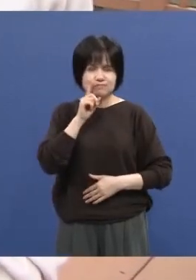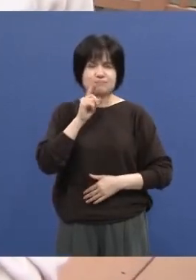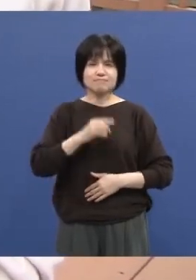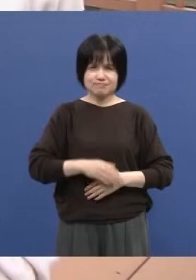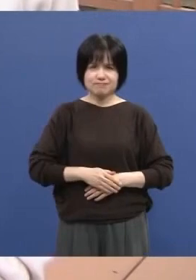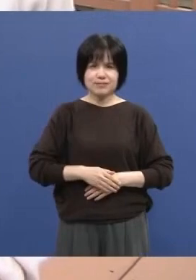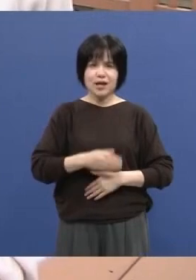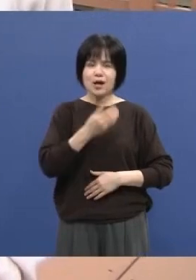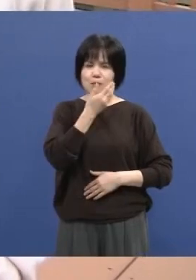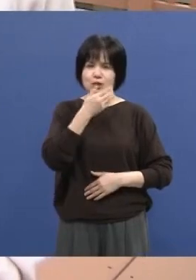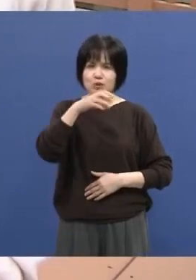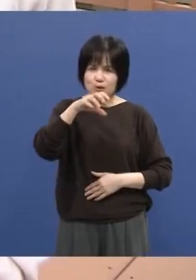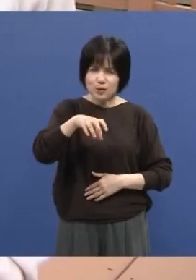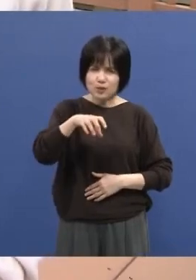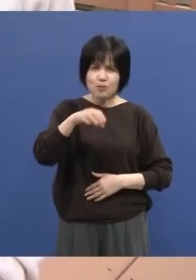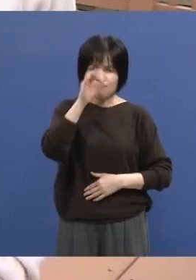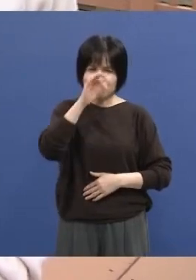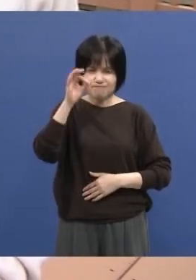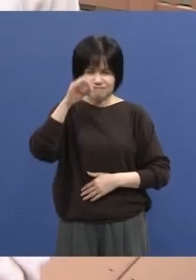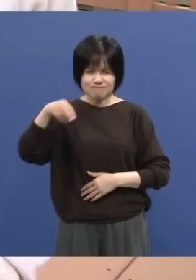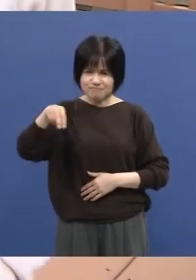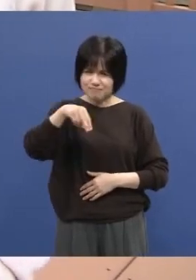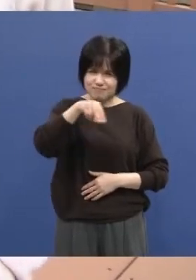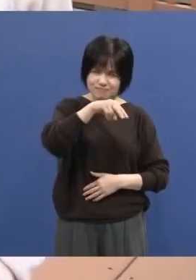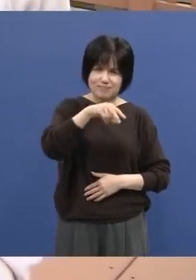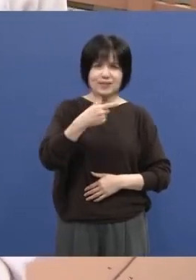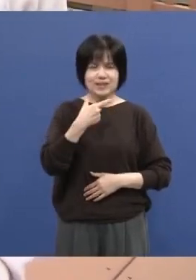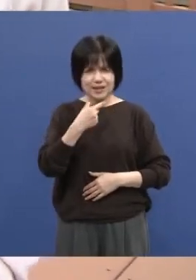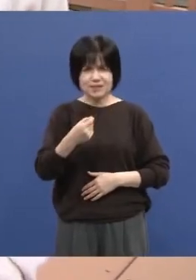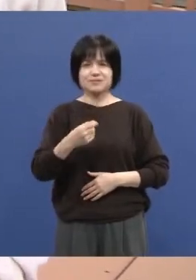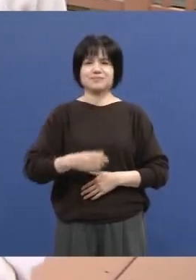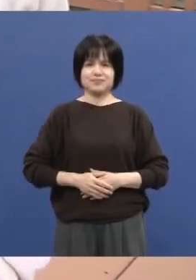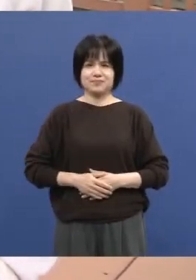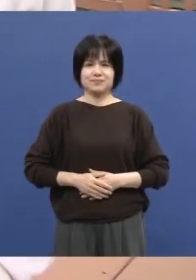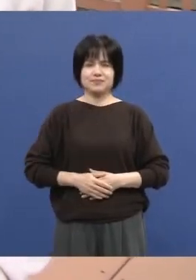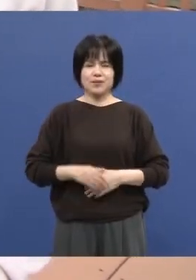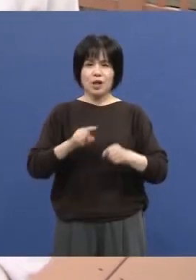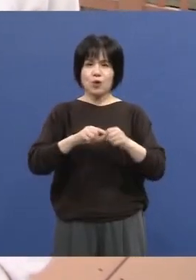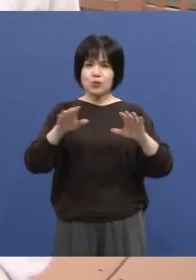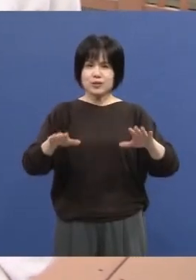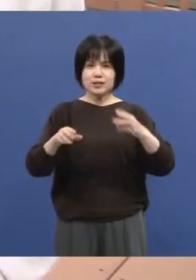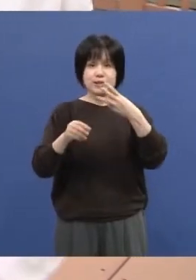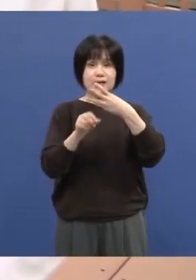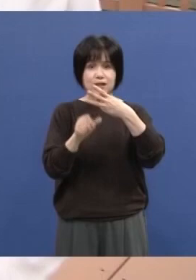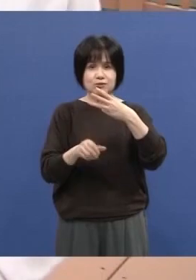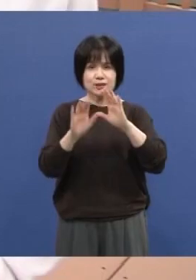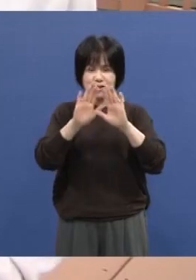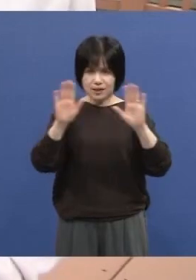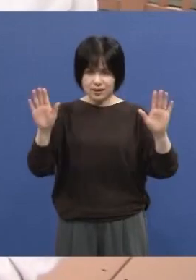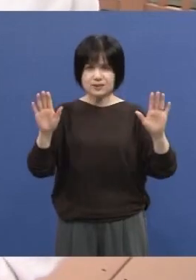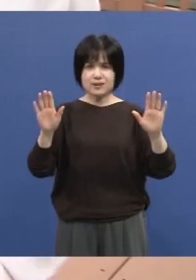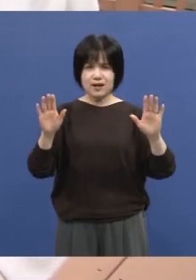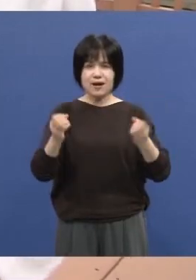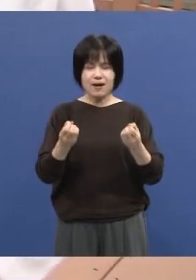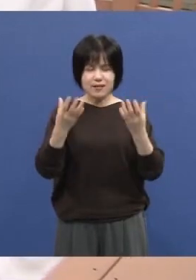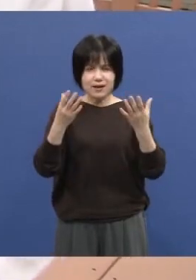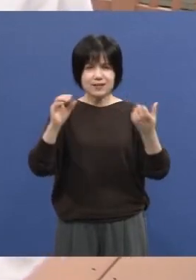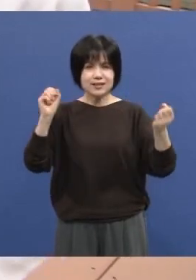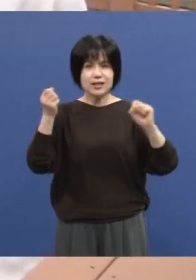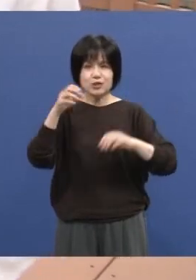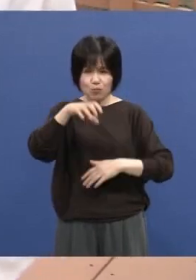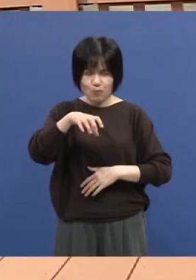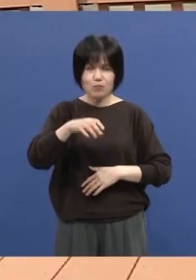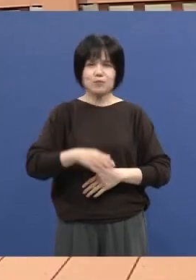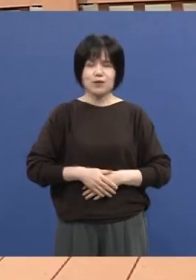でポイントとなるスポットの一部を巡って散策していきたいと思います。いや、今年3月に開館した新しい劇場なんですよ